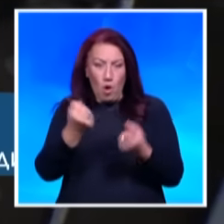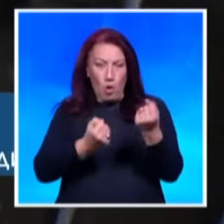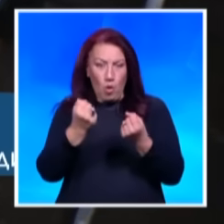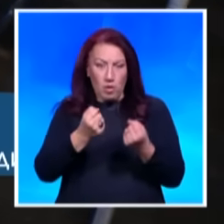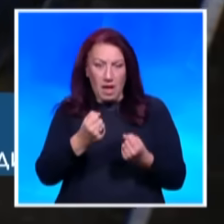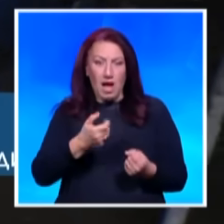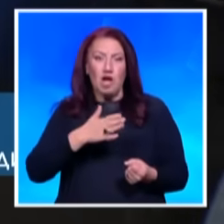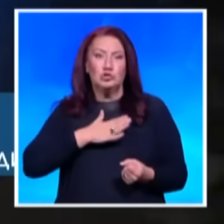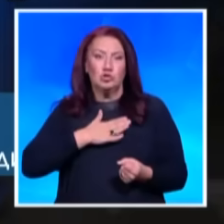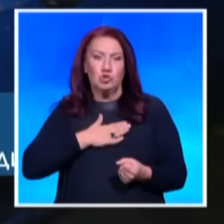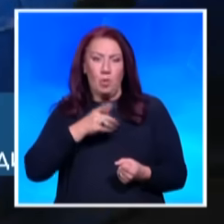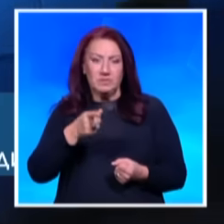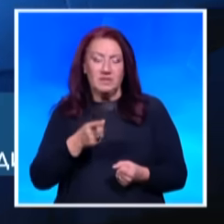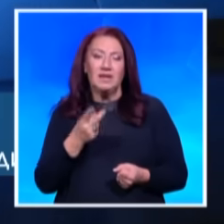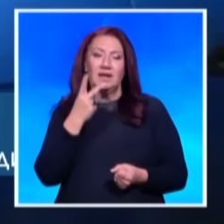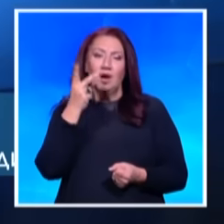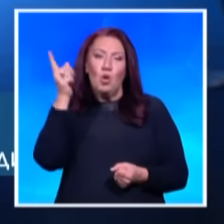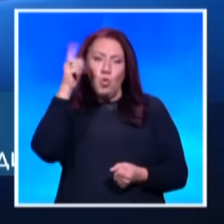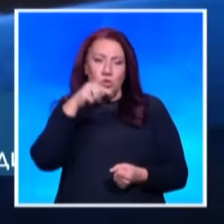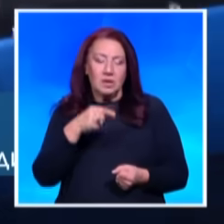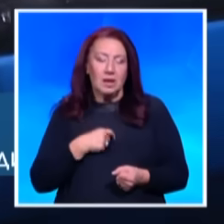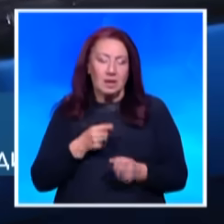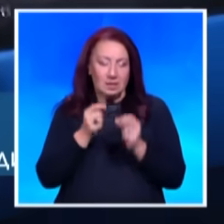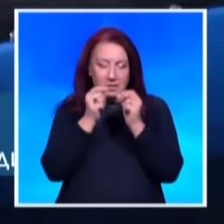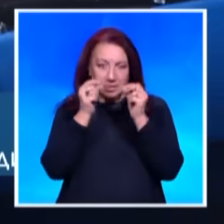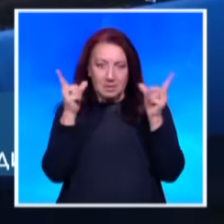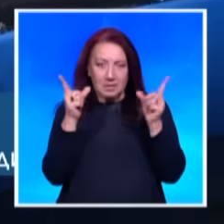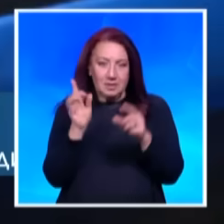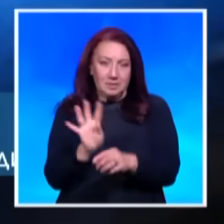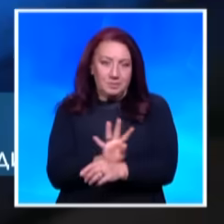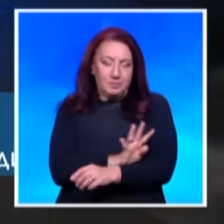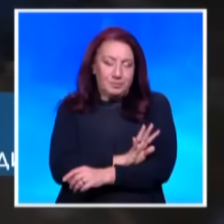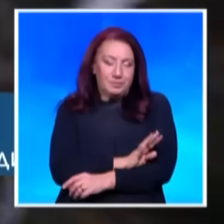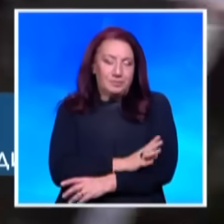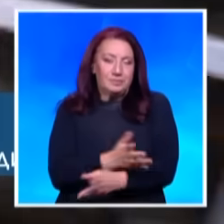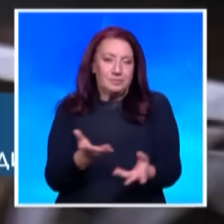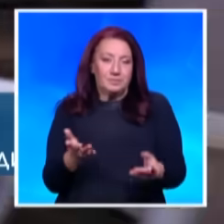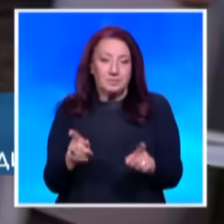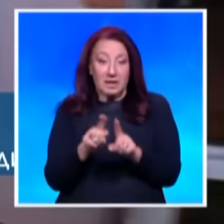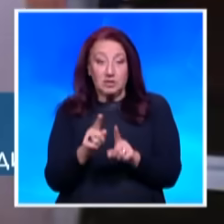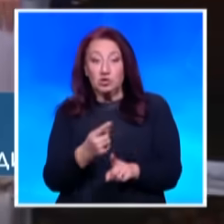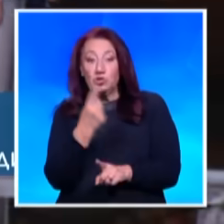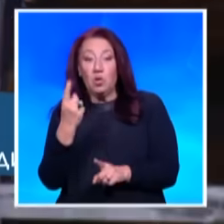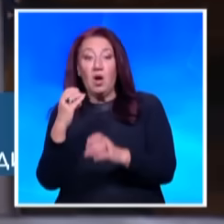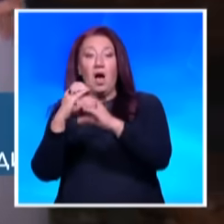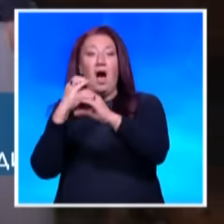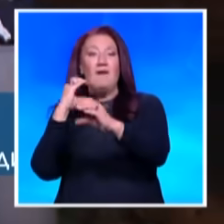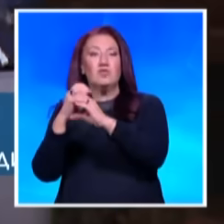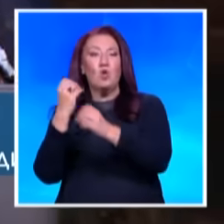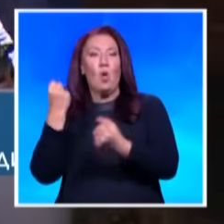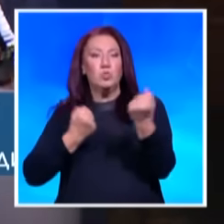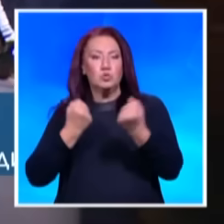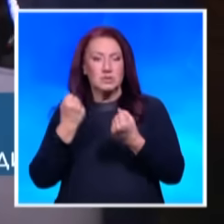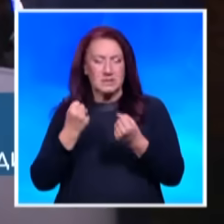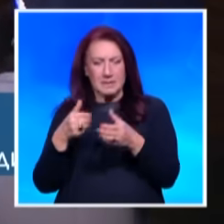собственик, убеден съм, че утре просто няма да си я разпознае. И абсолютно същото може да кажем за един автобус, който е спрян отново